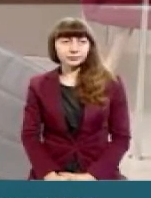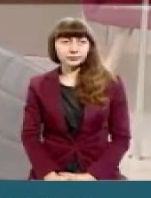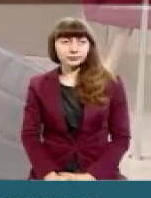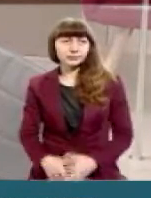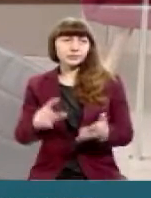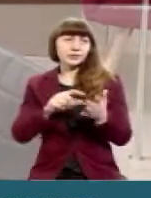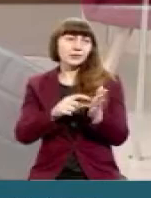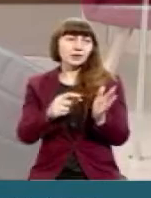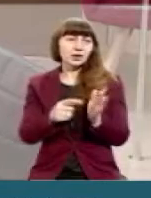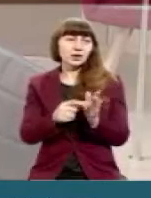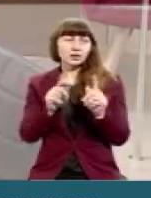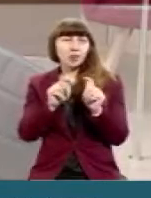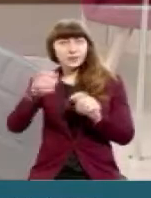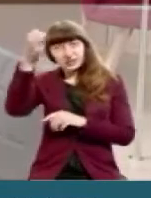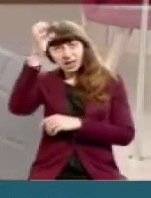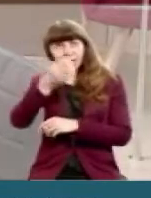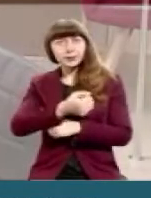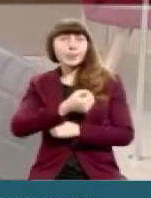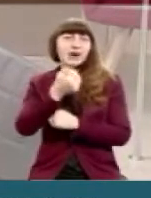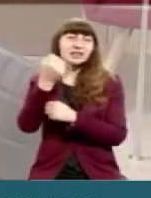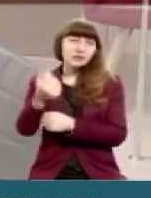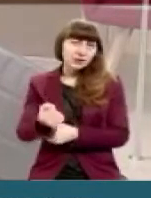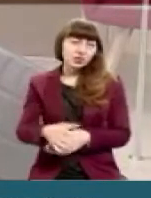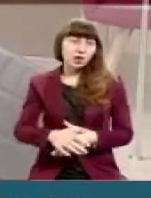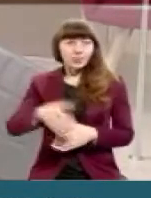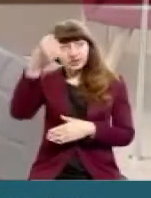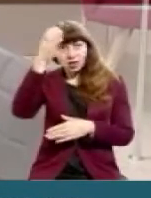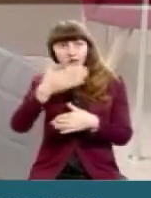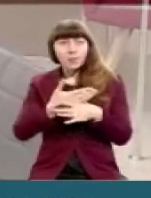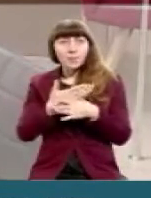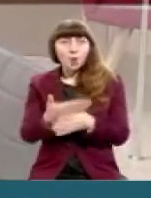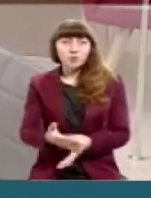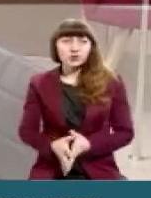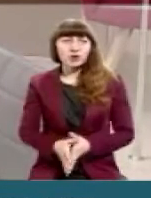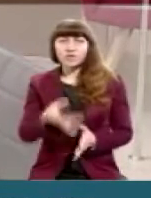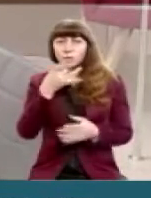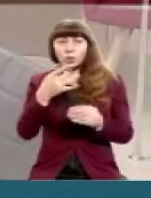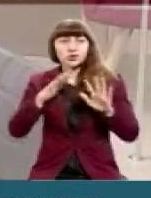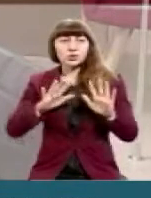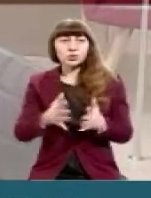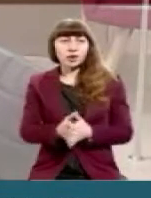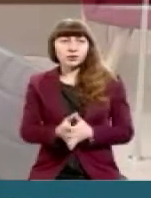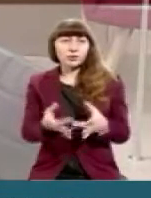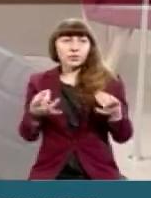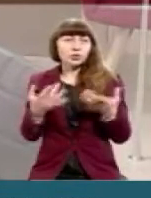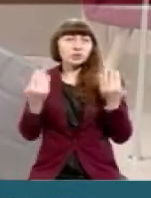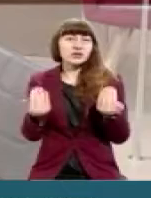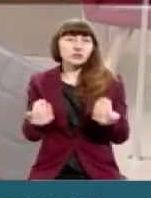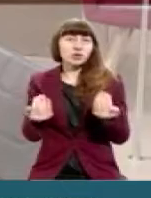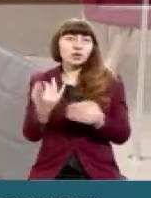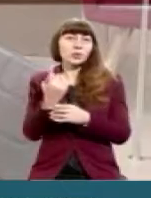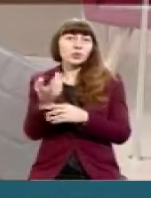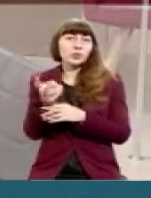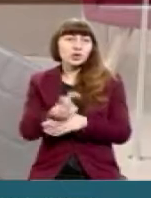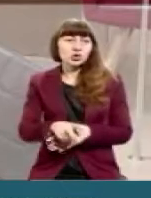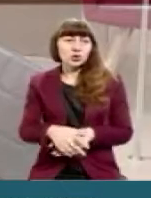именно кабинет создать психологической поддержки, психологической помощи. Потому что в любой ситуации, вот элементарно сегодня, допустим, ребенок пришел,